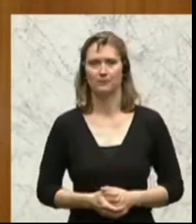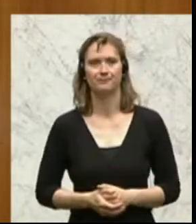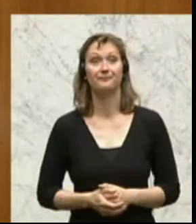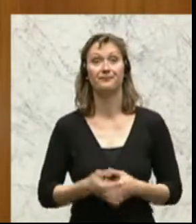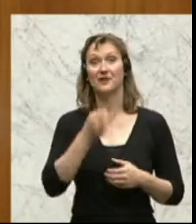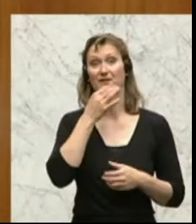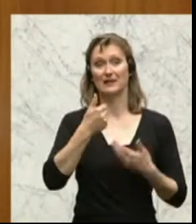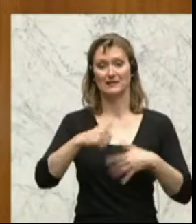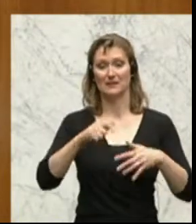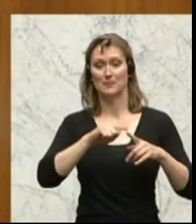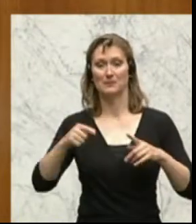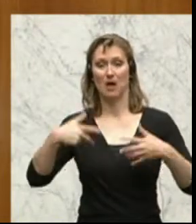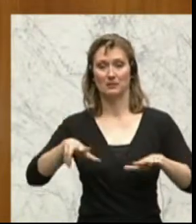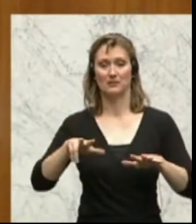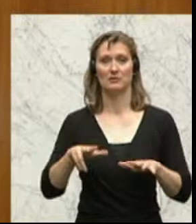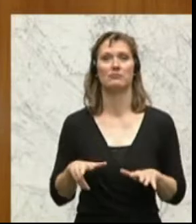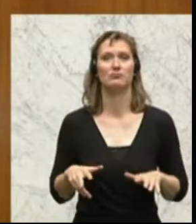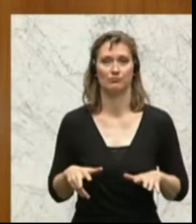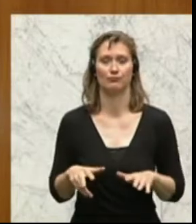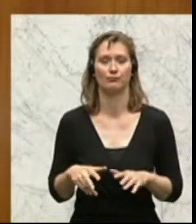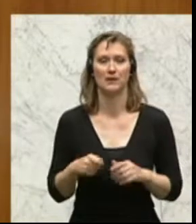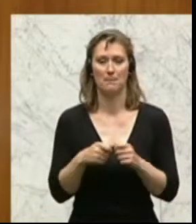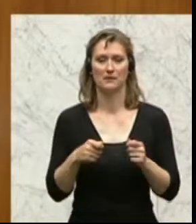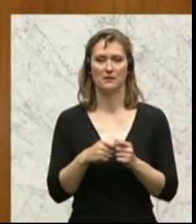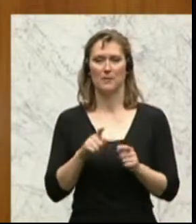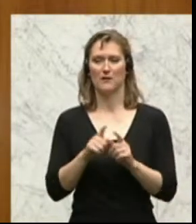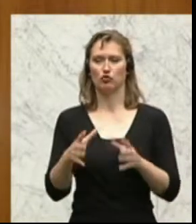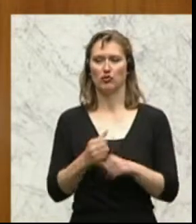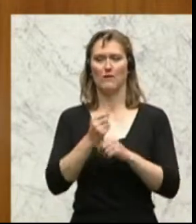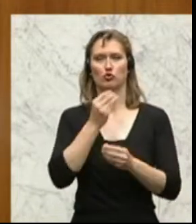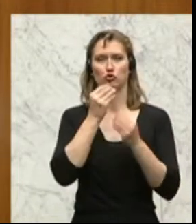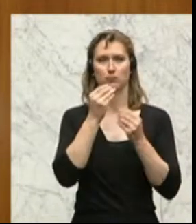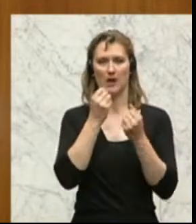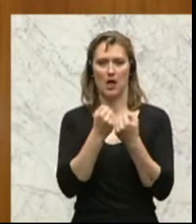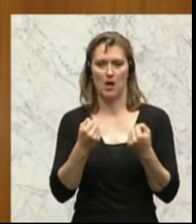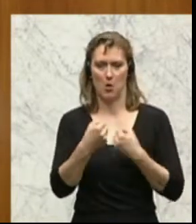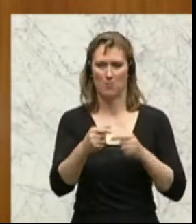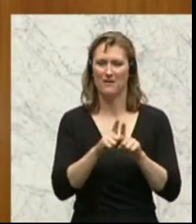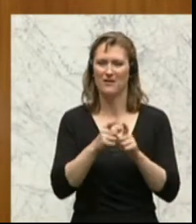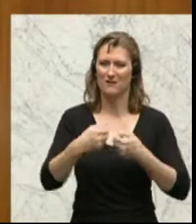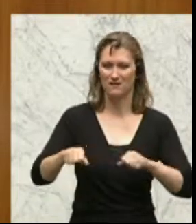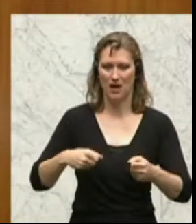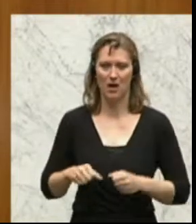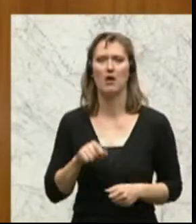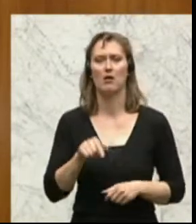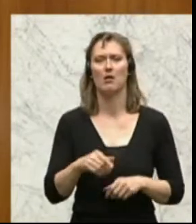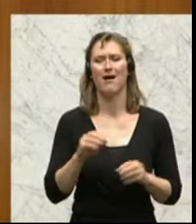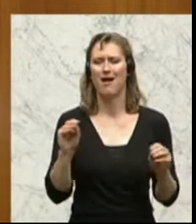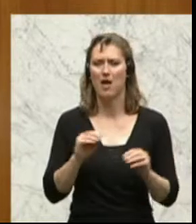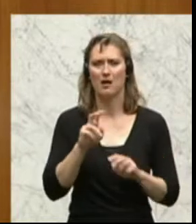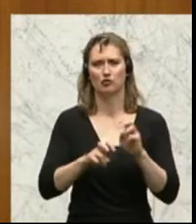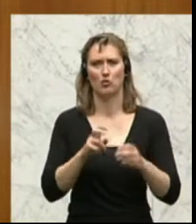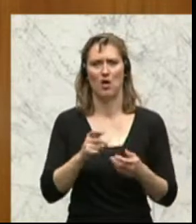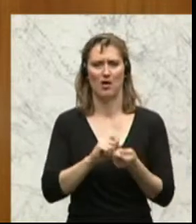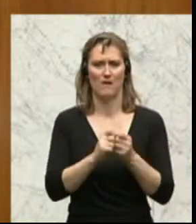18. Eine der Maßnahmen zur Schaffung von Spielraum in der echten Steuerreform sehe ich in der Beseitigung von Doppel-